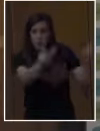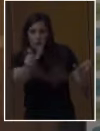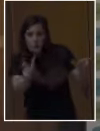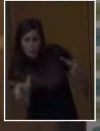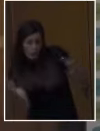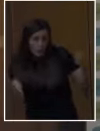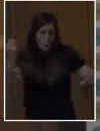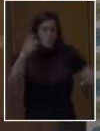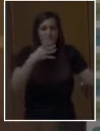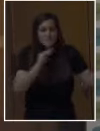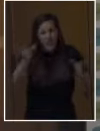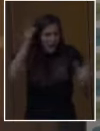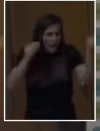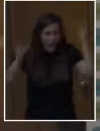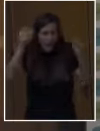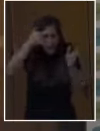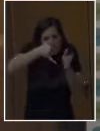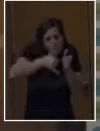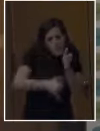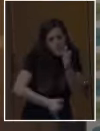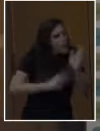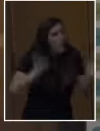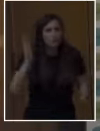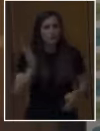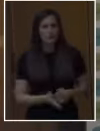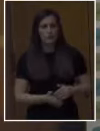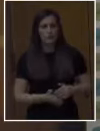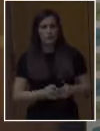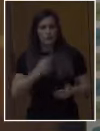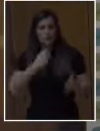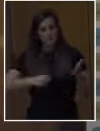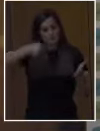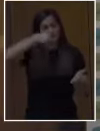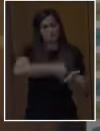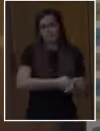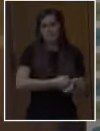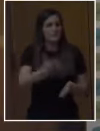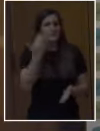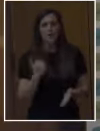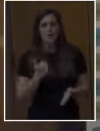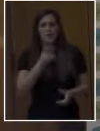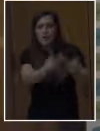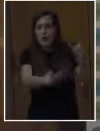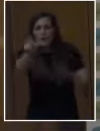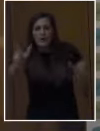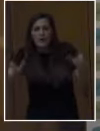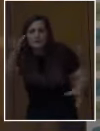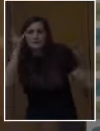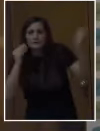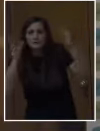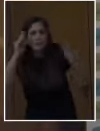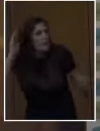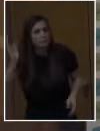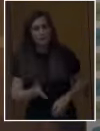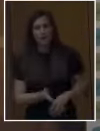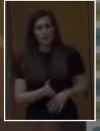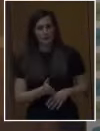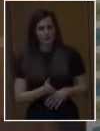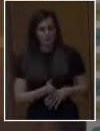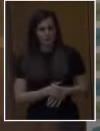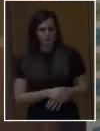αντέχουν. Για ποιο λόγο να βάλουμε ένα πάνω όριο στο πόσα μπορεί να μάθει ή στο πόσα μπορεί να καταλάβει ένα παιδί μέσα